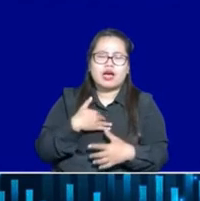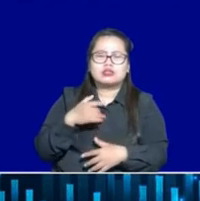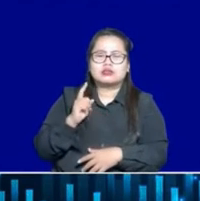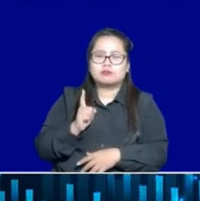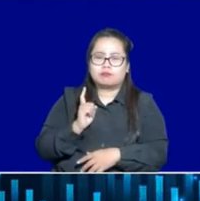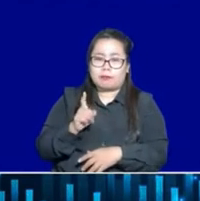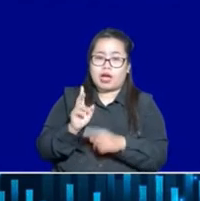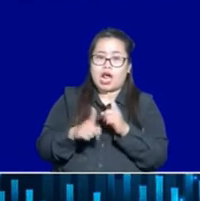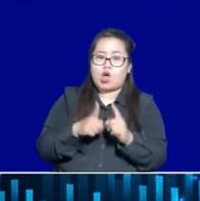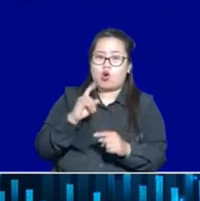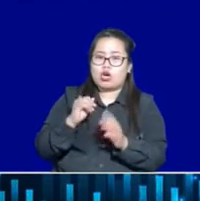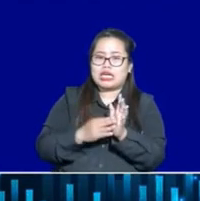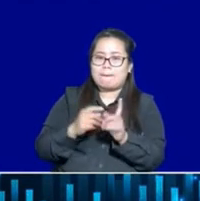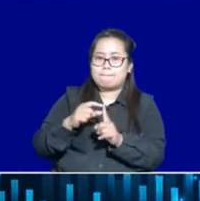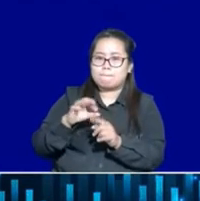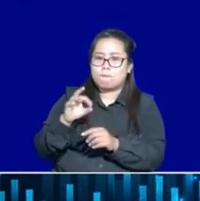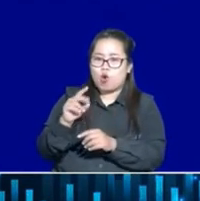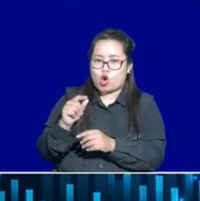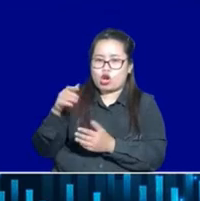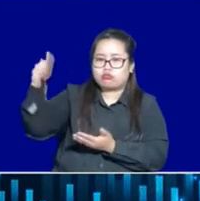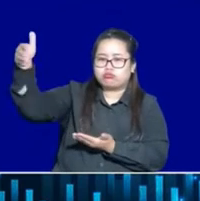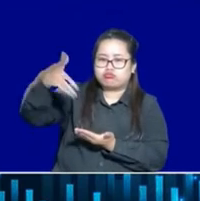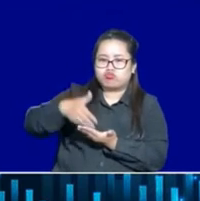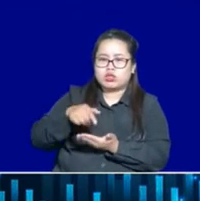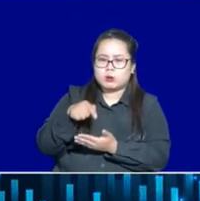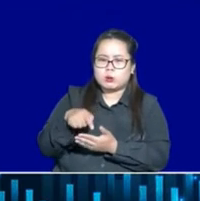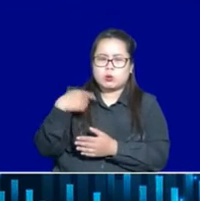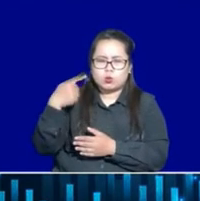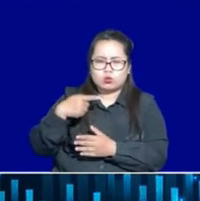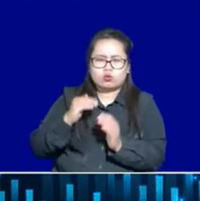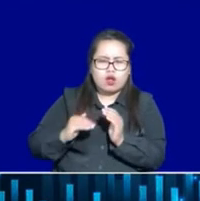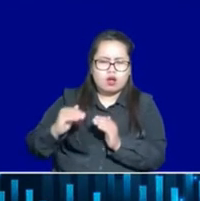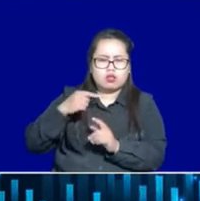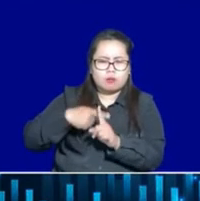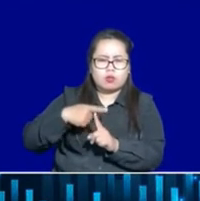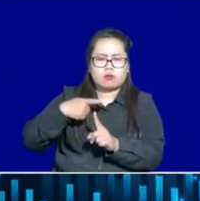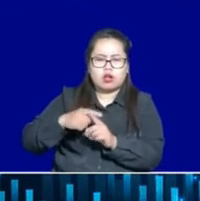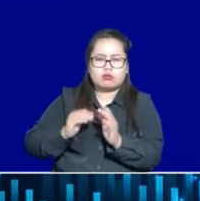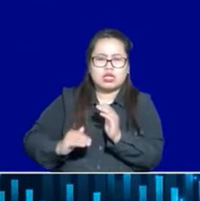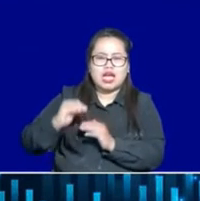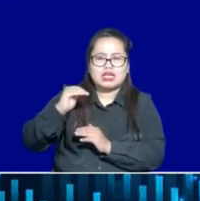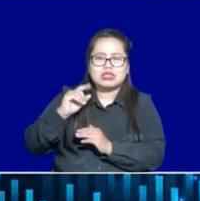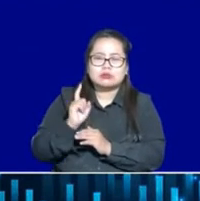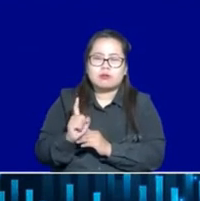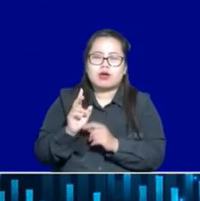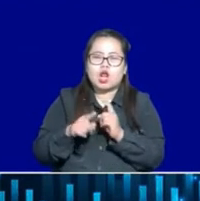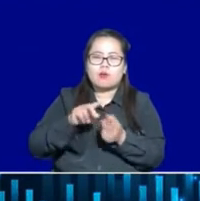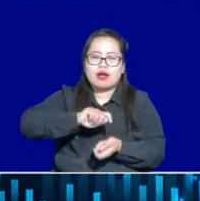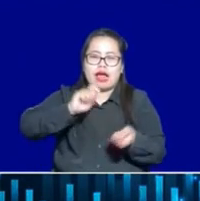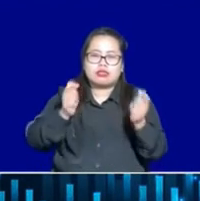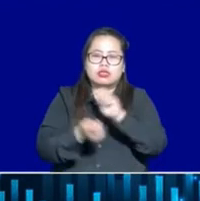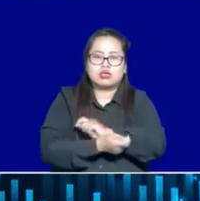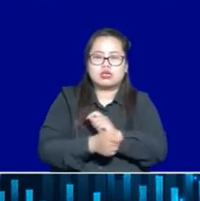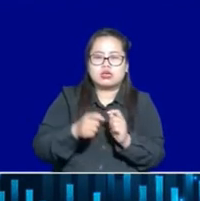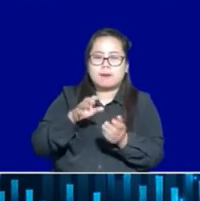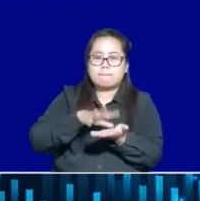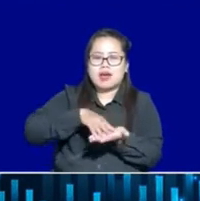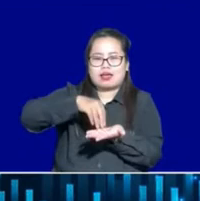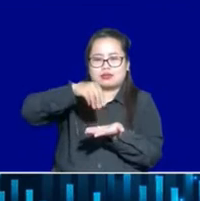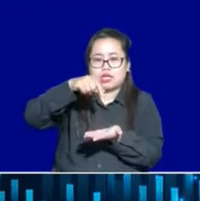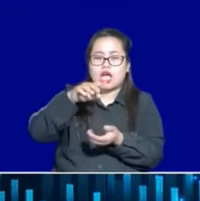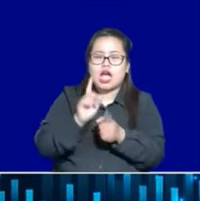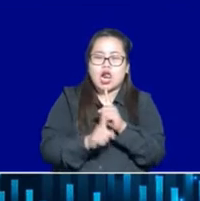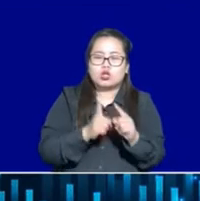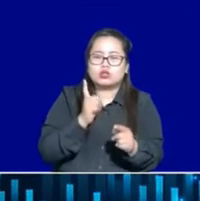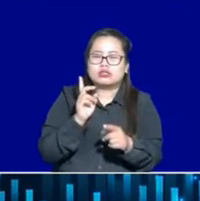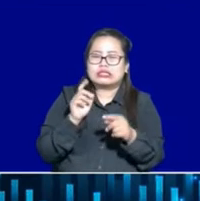Indonesia makin hari makin naik. Menggantikan beras. Indonesia sekarang adalah